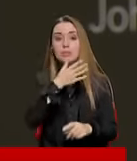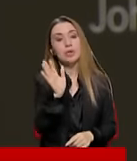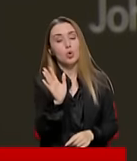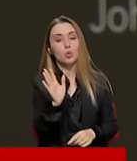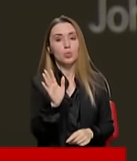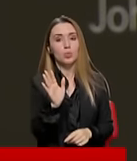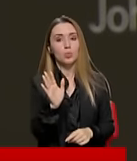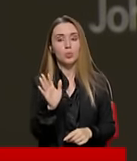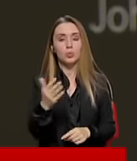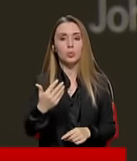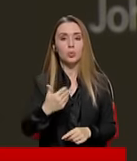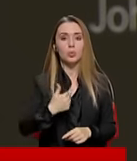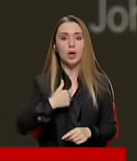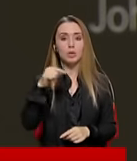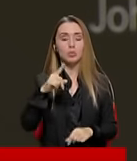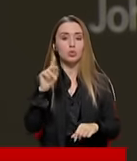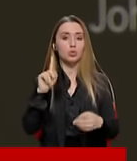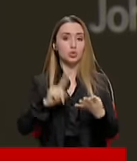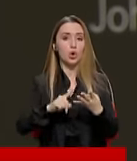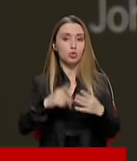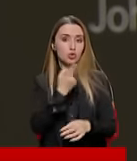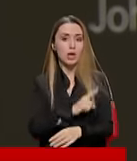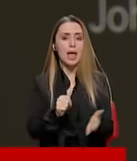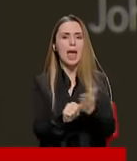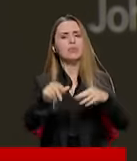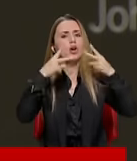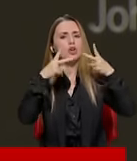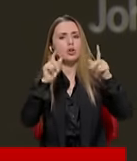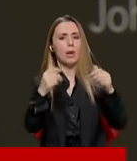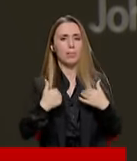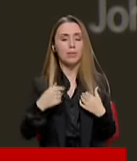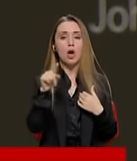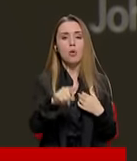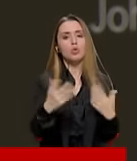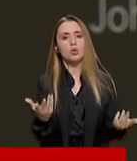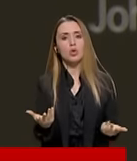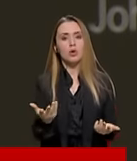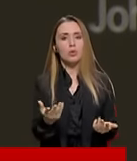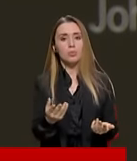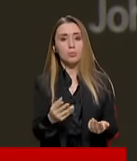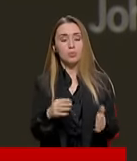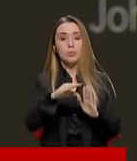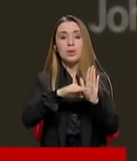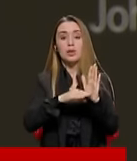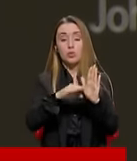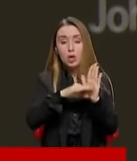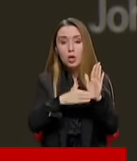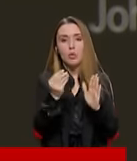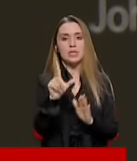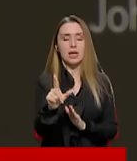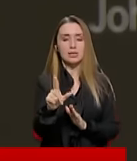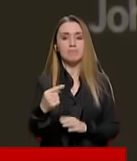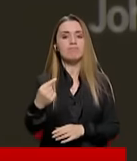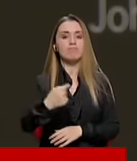ben Eee bu düncü adaydı hepsini de açıkladım Yani bunun artık bir yol olması gerektiğini düşünüyorum ki ben